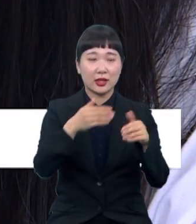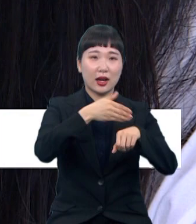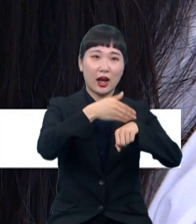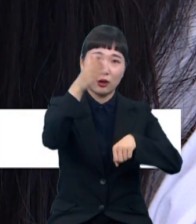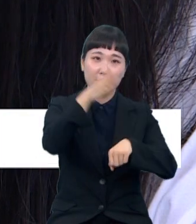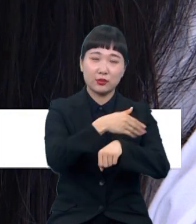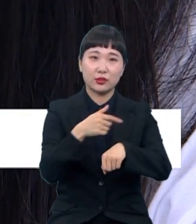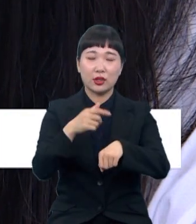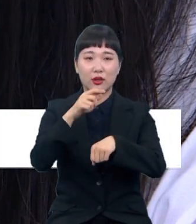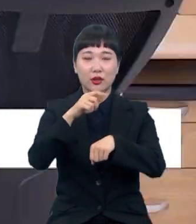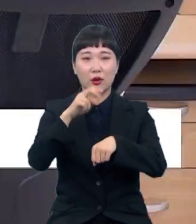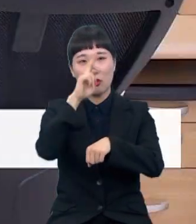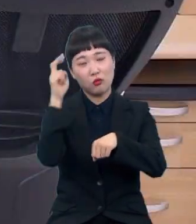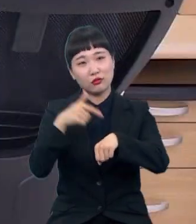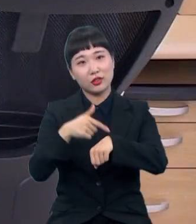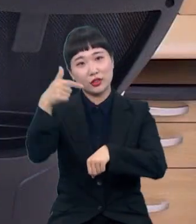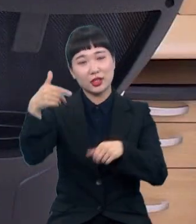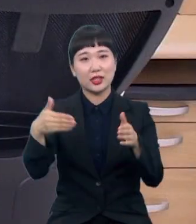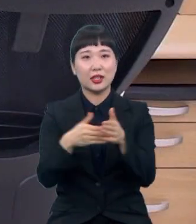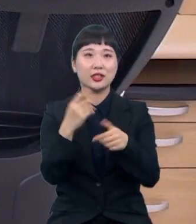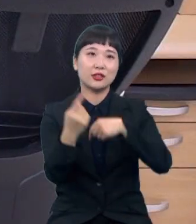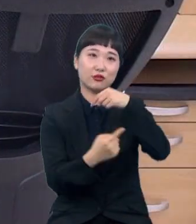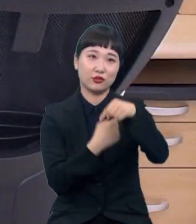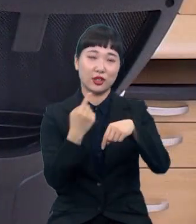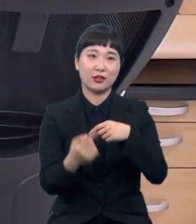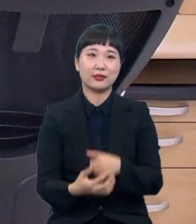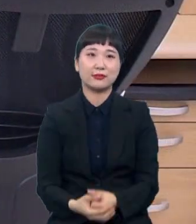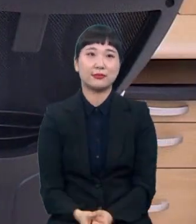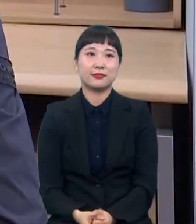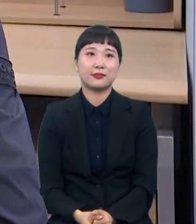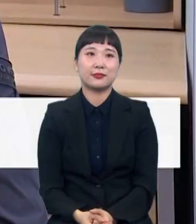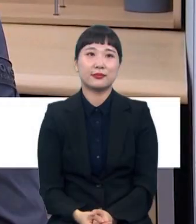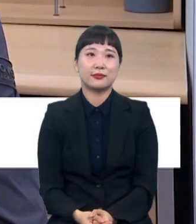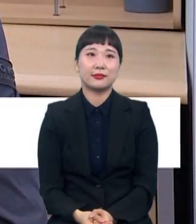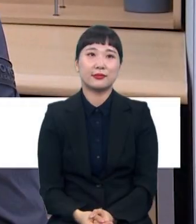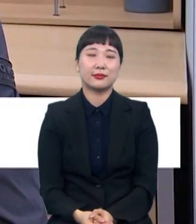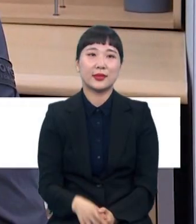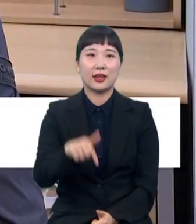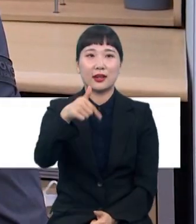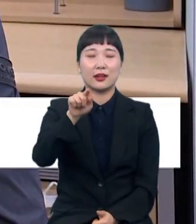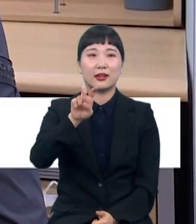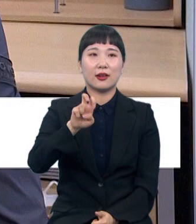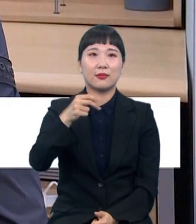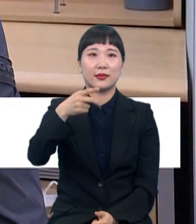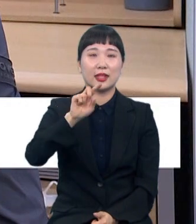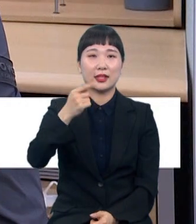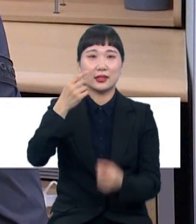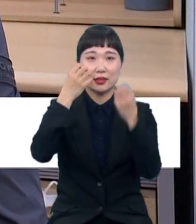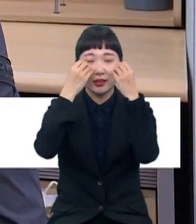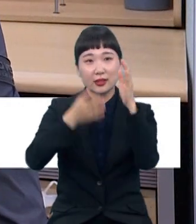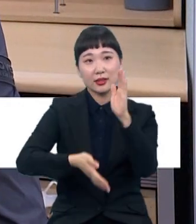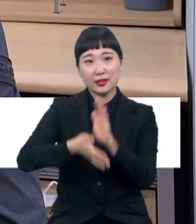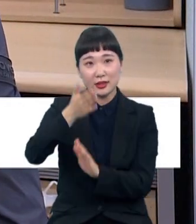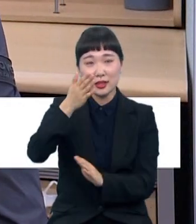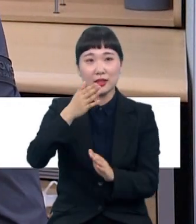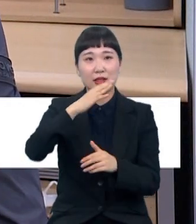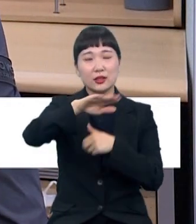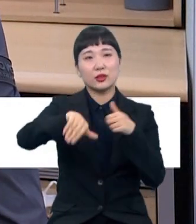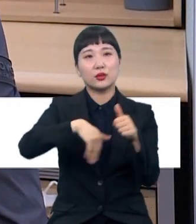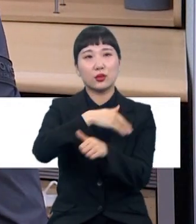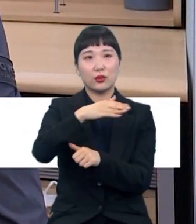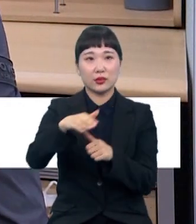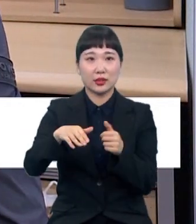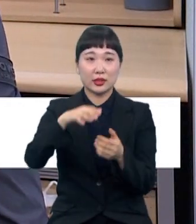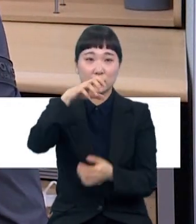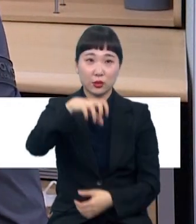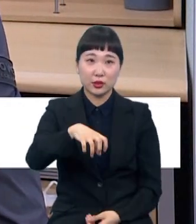9시부터 오후 6시까지 운영됩니다. 저희 이제 검단 신도시 입주 종합 상황실은 이제 최초 이제